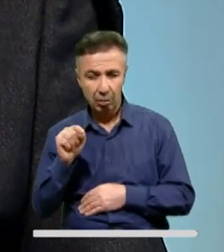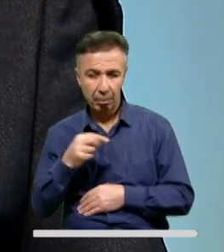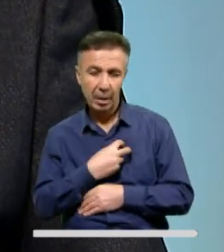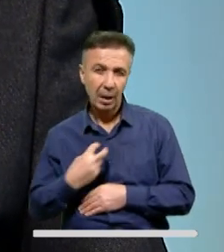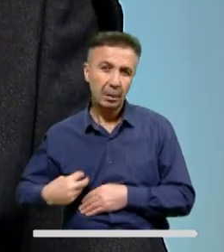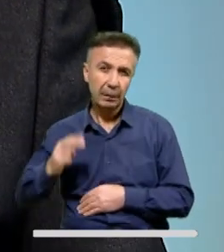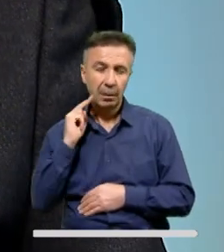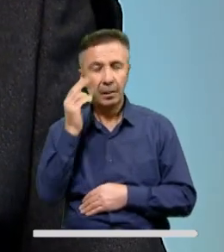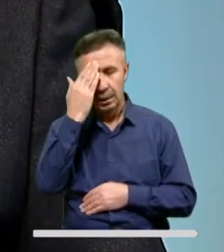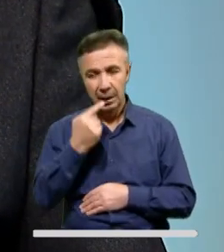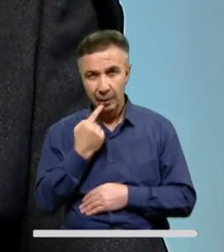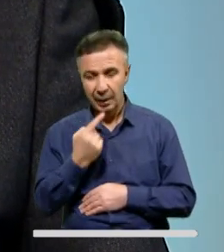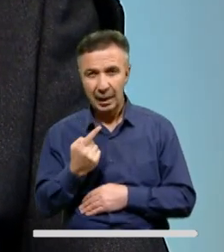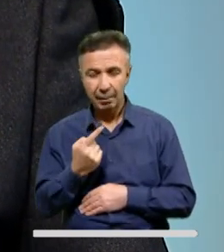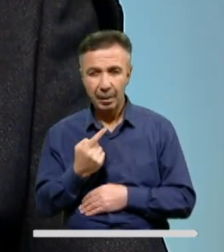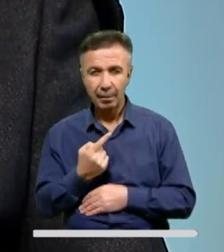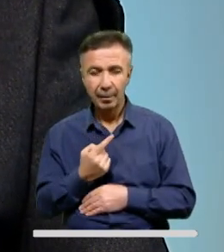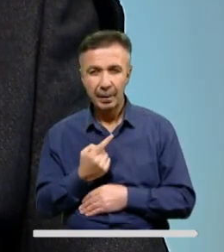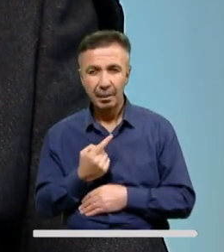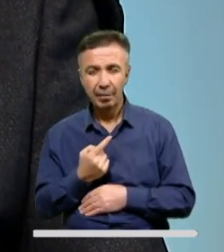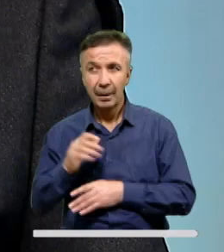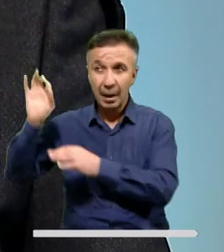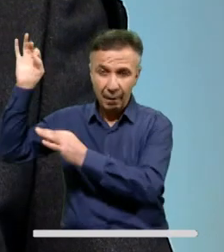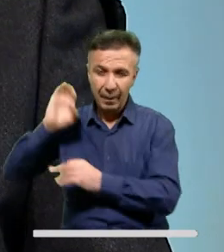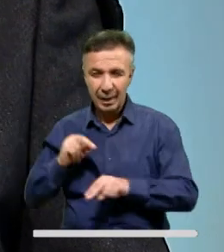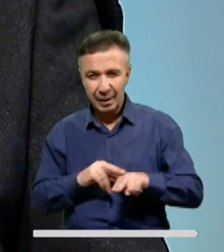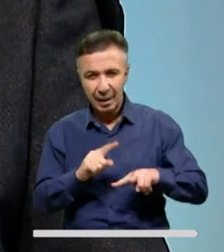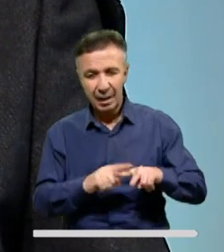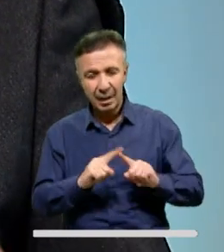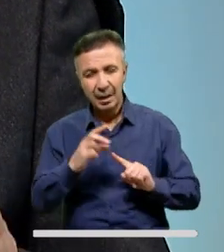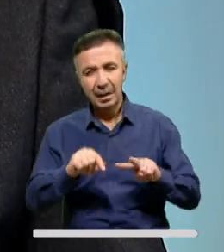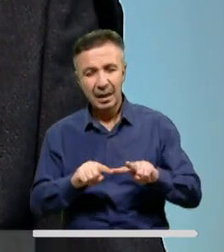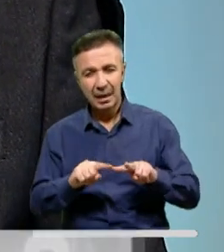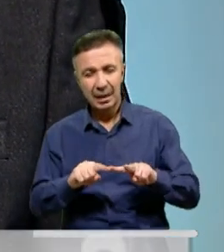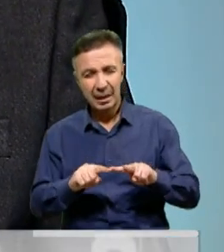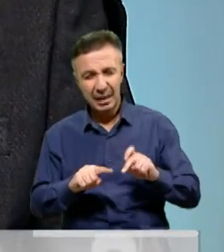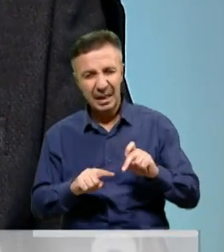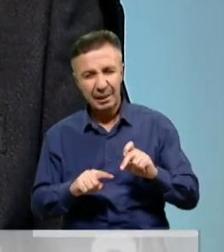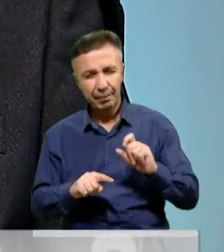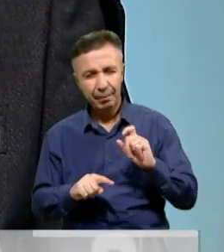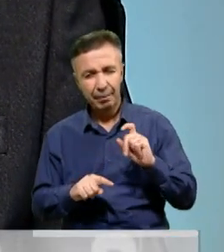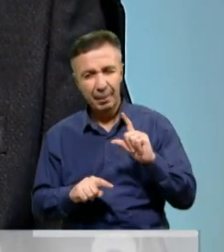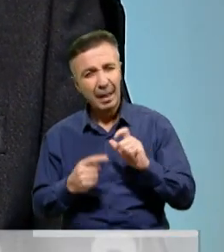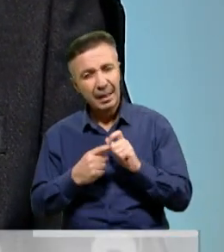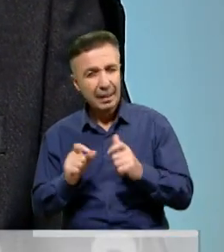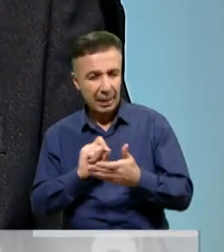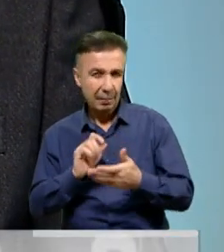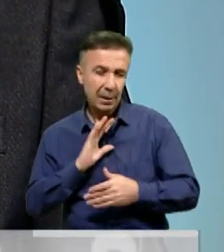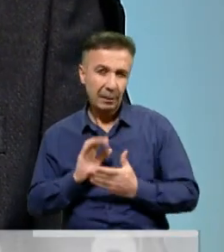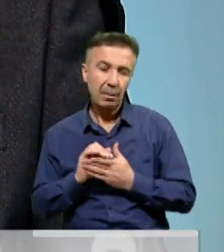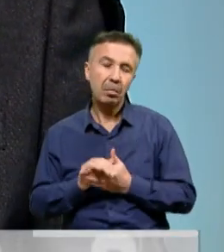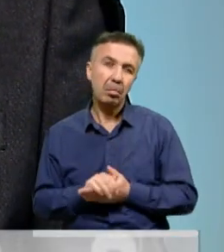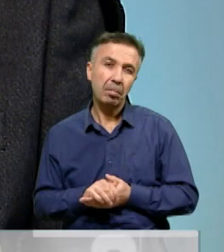Peygamber Efendimiz'in söyleyip vahiy katiplerinin yazması hususu var malum haliniz. Ondan sonra